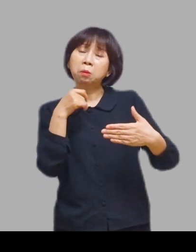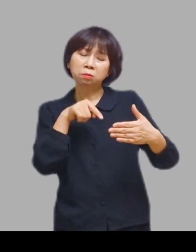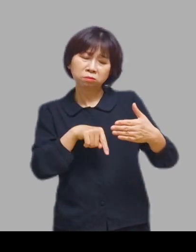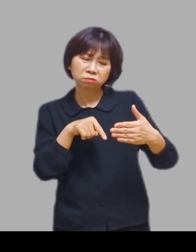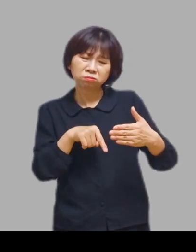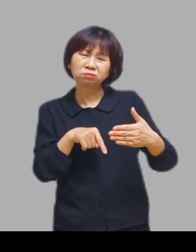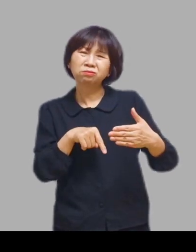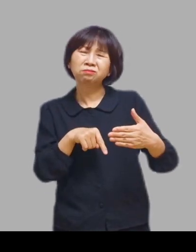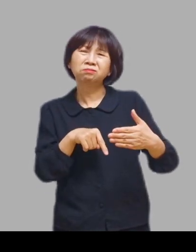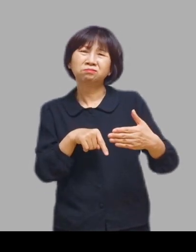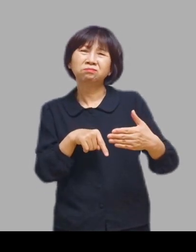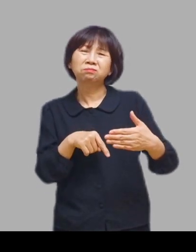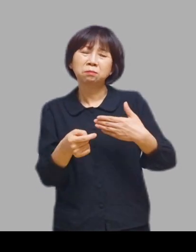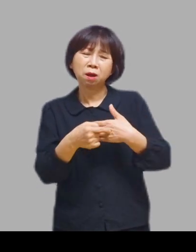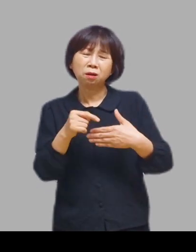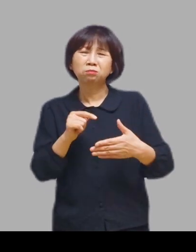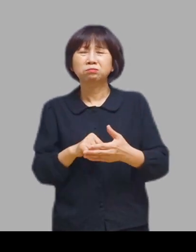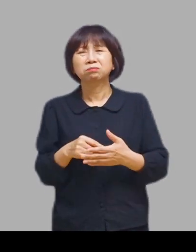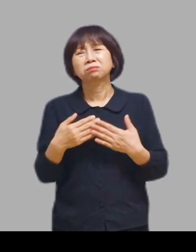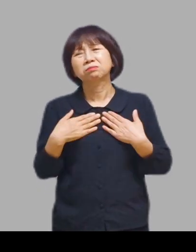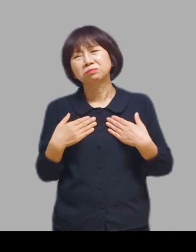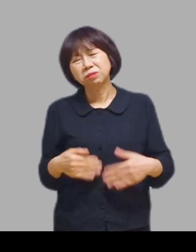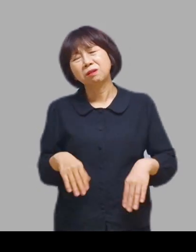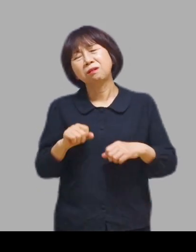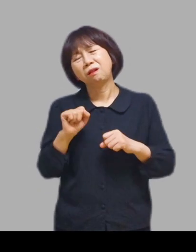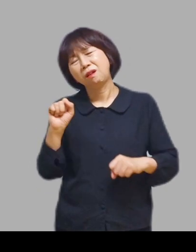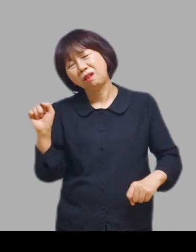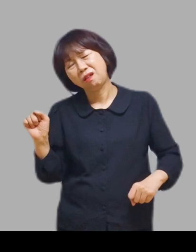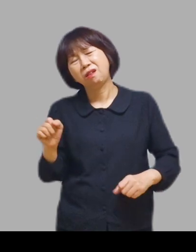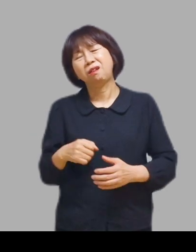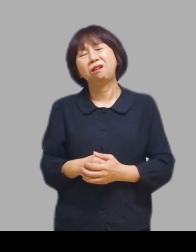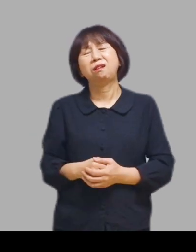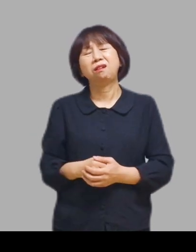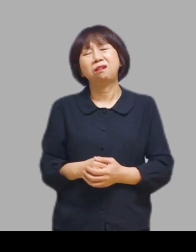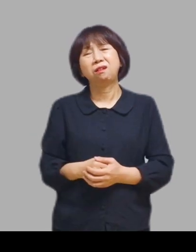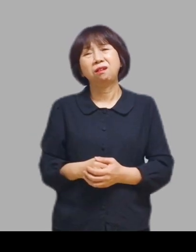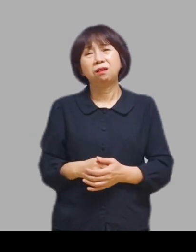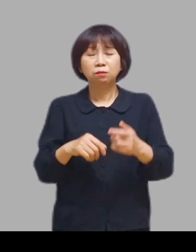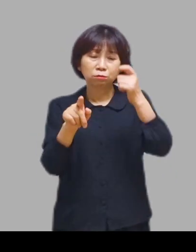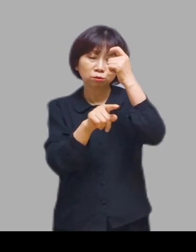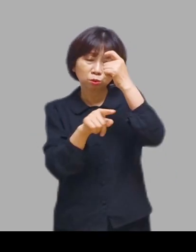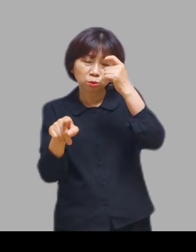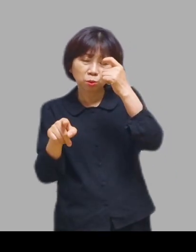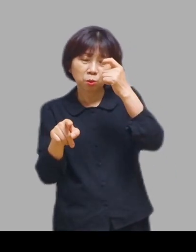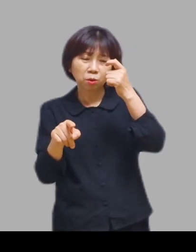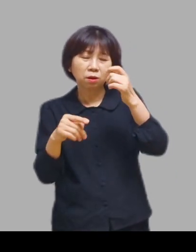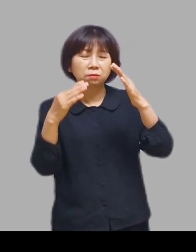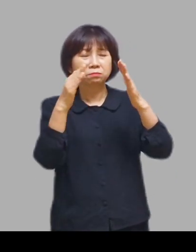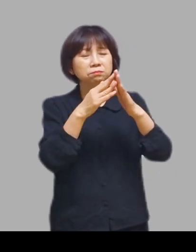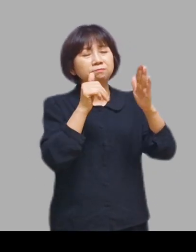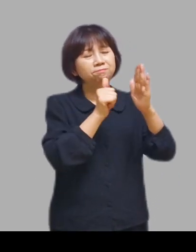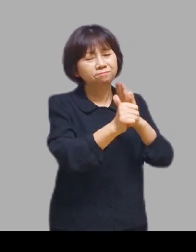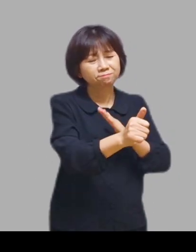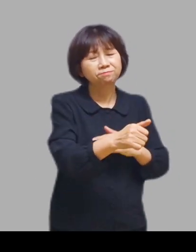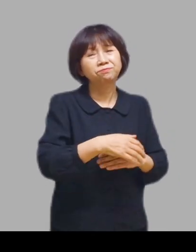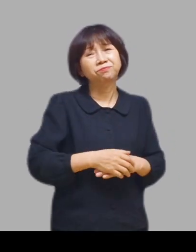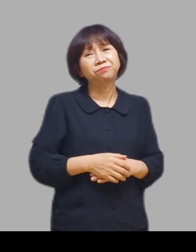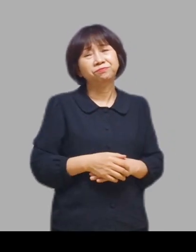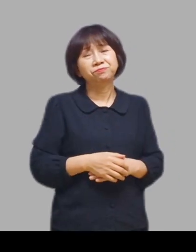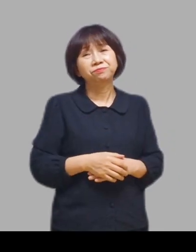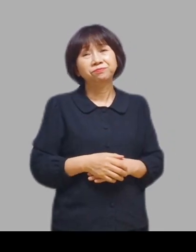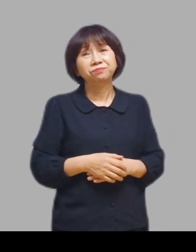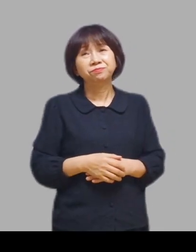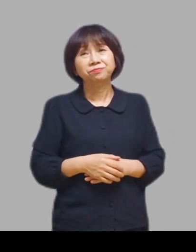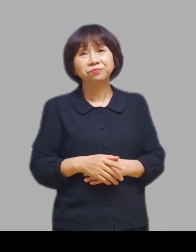지내려고 하지만 마음은 점점 지쳐갑니다. 그때 교회의 한 성도가 그 가정을 찾아갔어요.